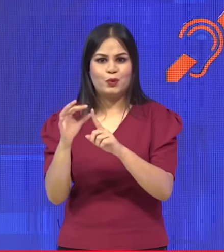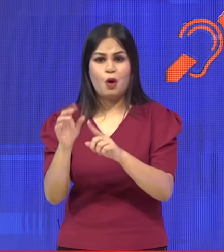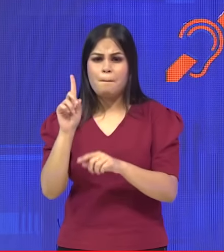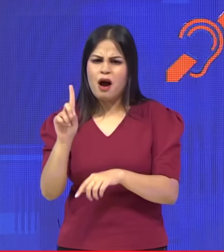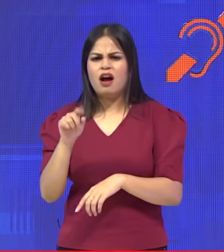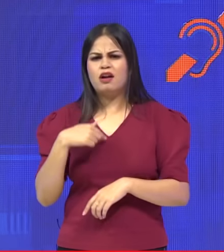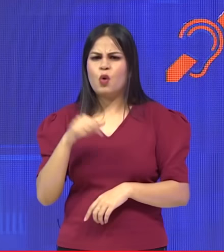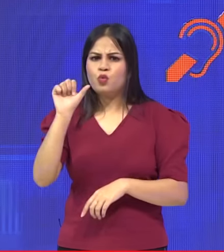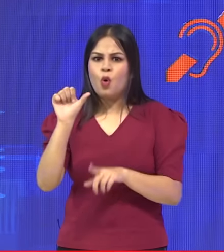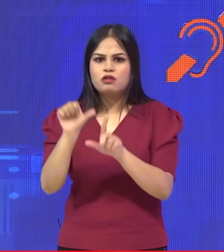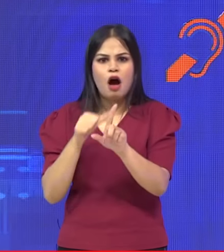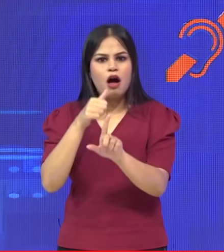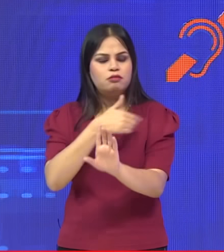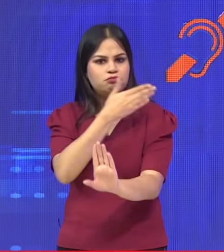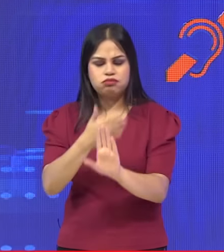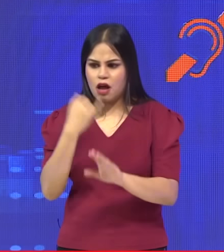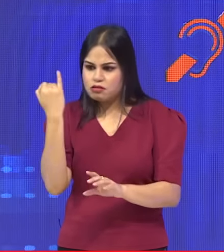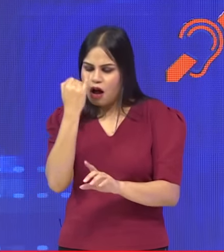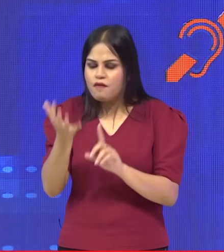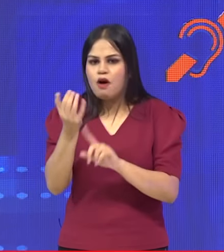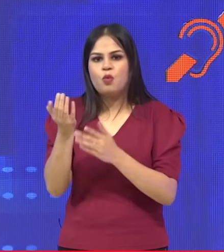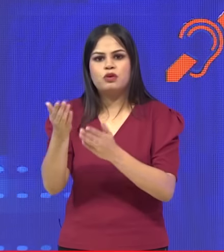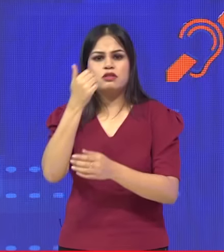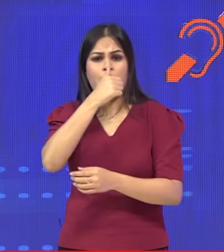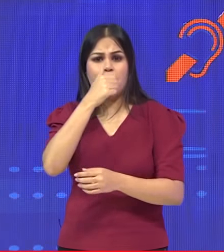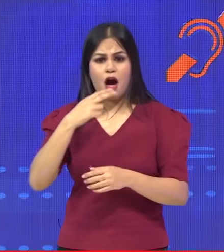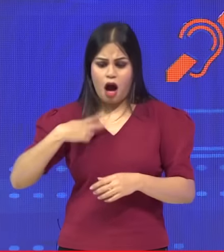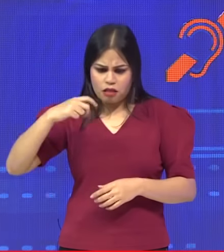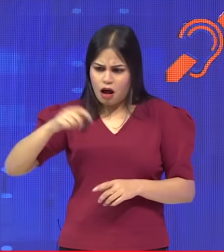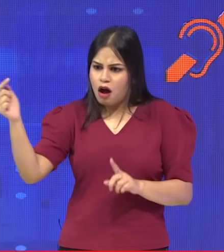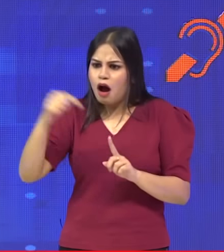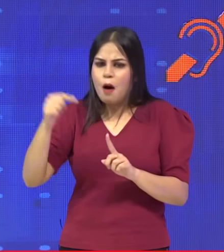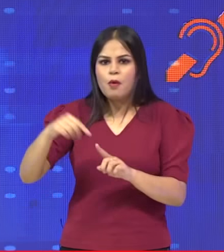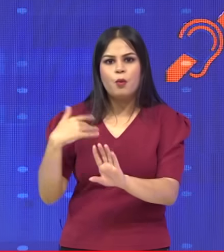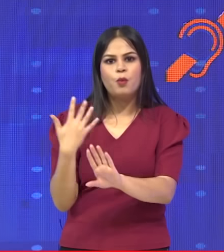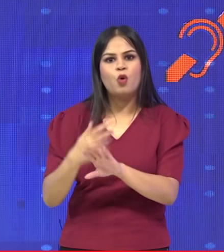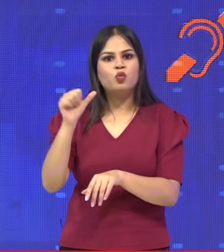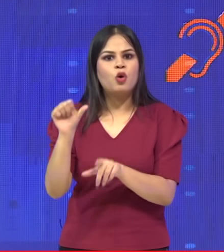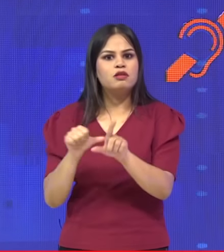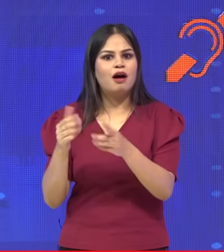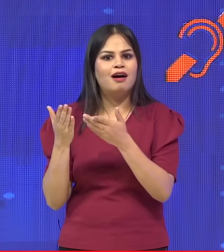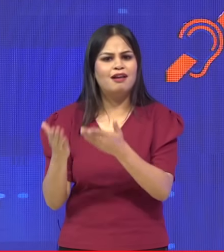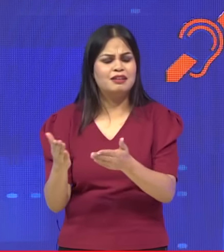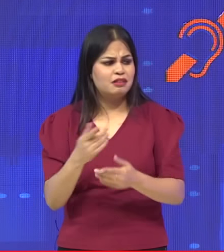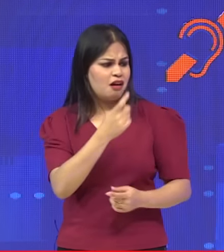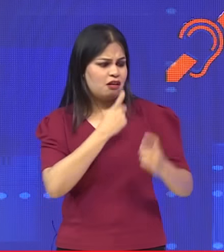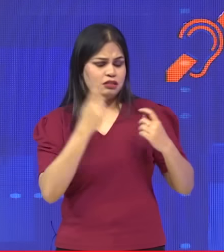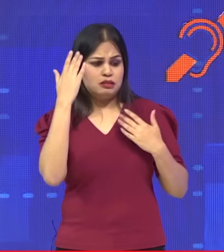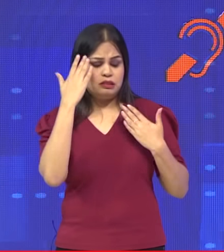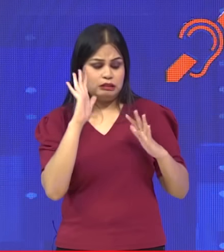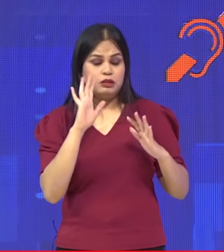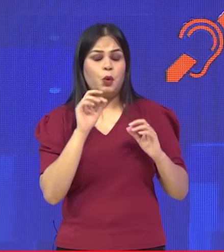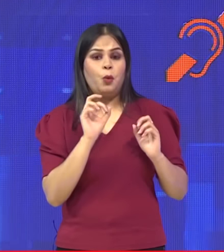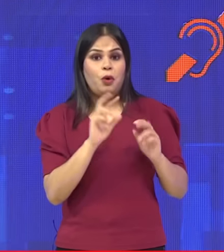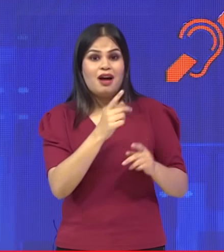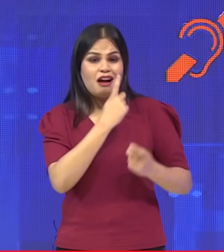आपको आपकी अदालत में आपको आते-आते 9 साल पूछेंगे चलो आप पूछेंगे